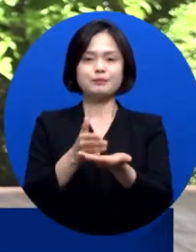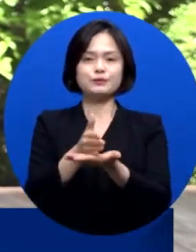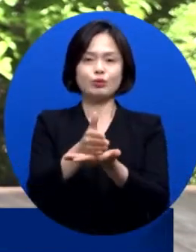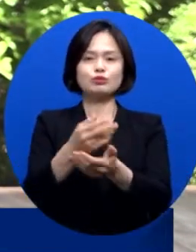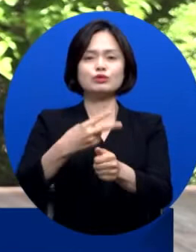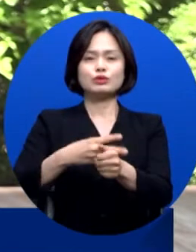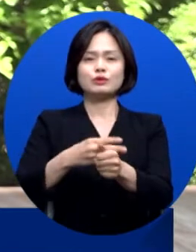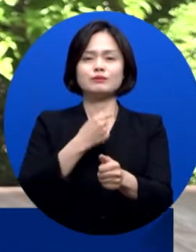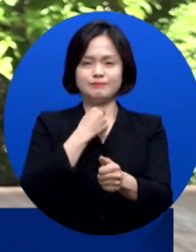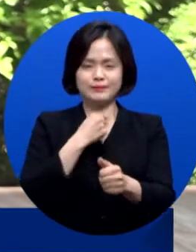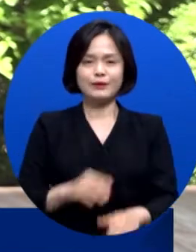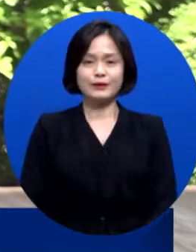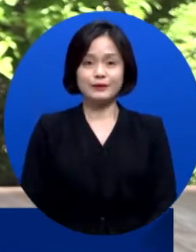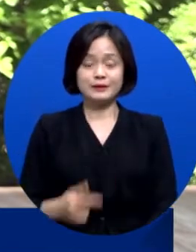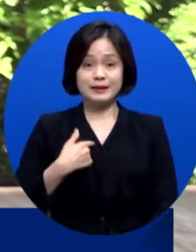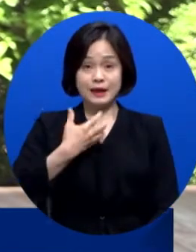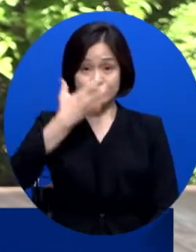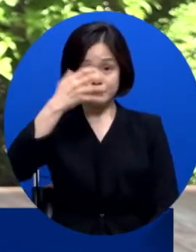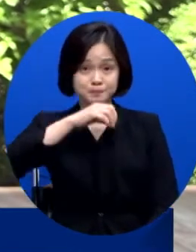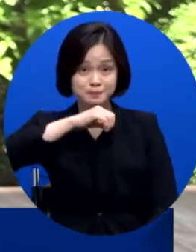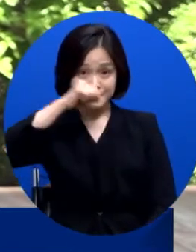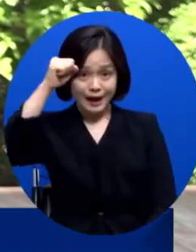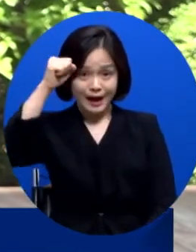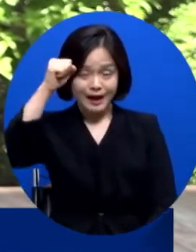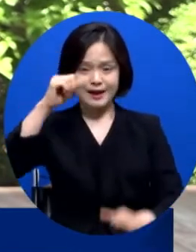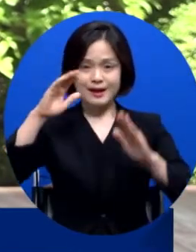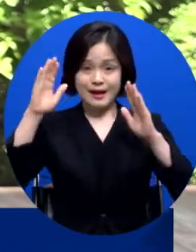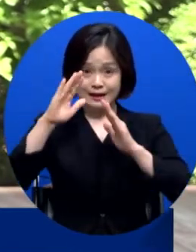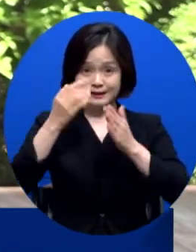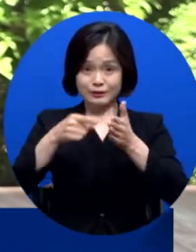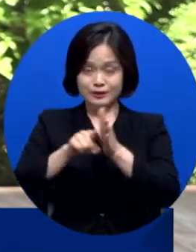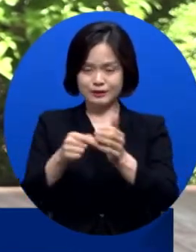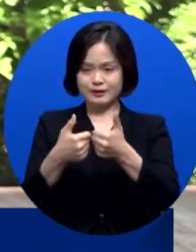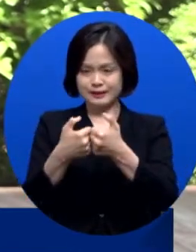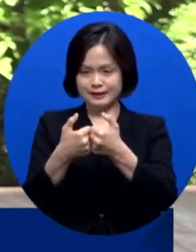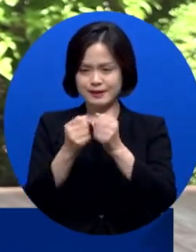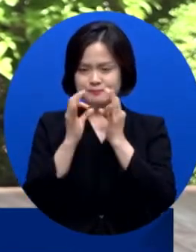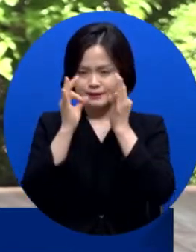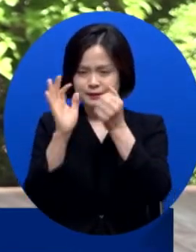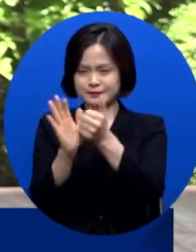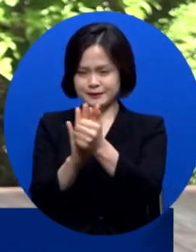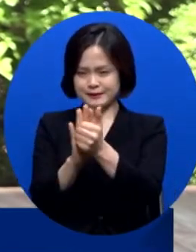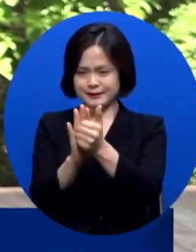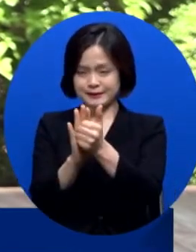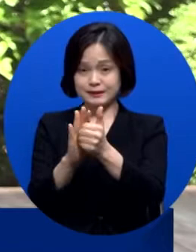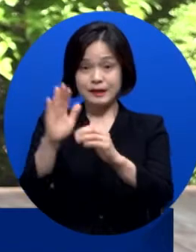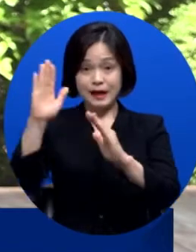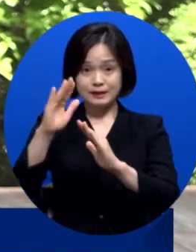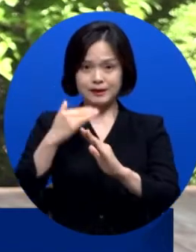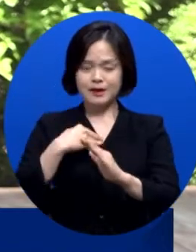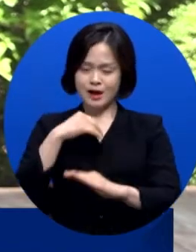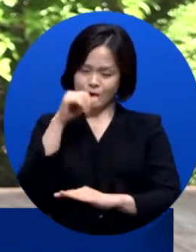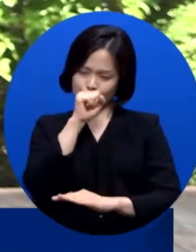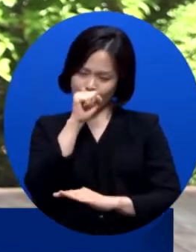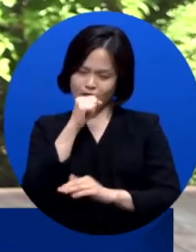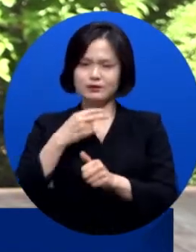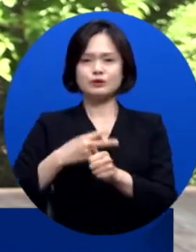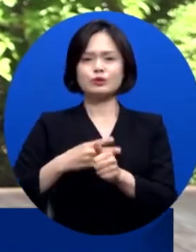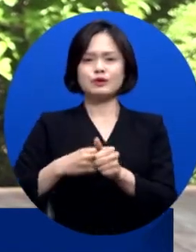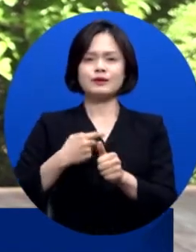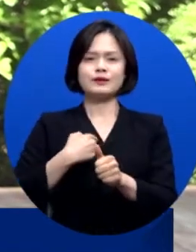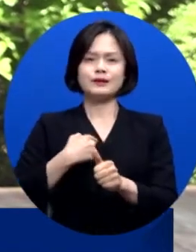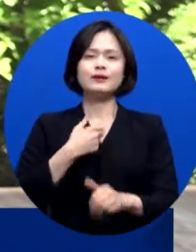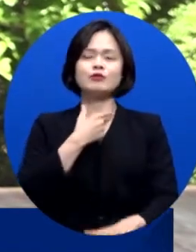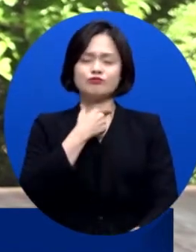만약에 미래 학교 상담교사가 된다면 그 학교에 있을 때 졸업하고 나서도 꼭 찾아보고 싶은 선생님, 찾아뵙고